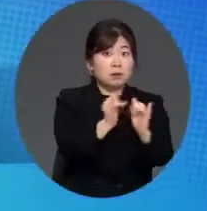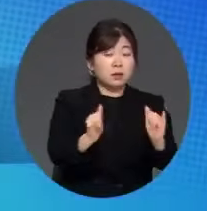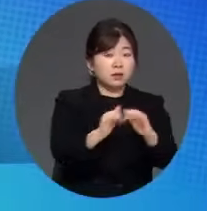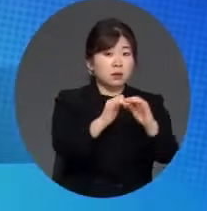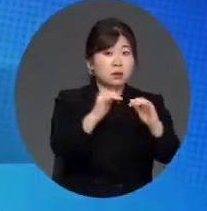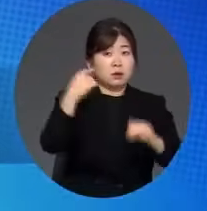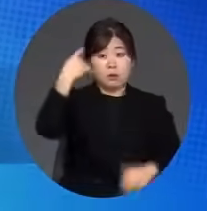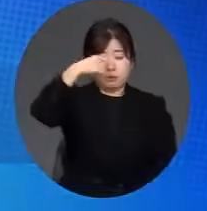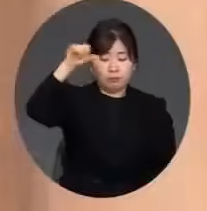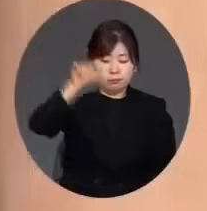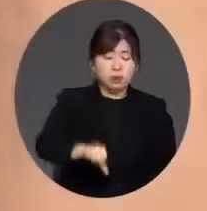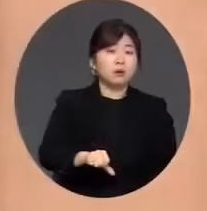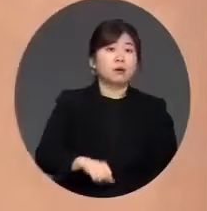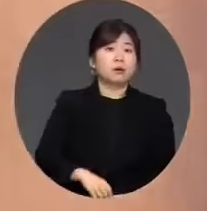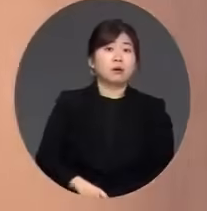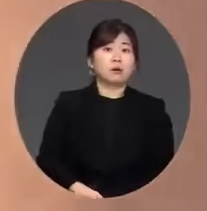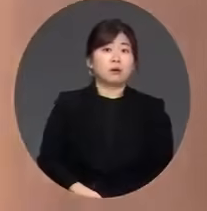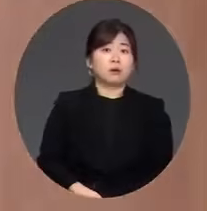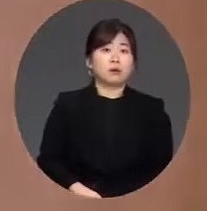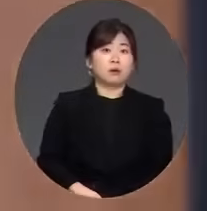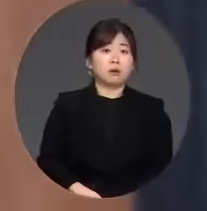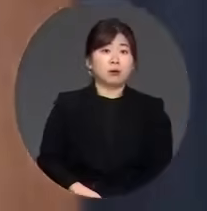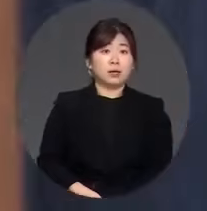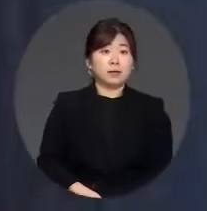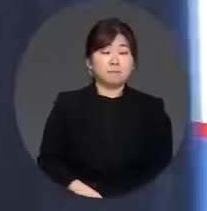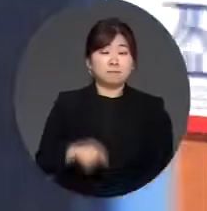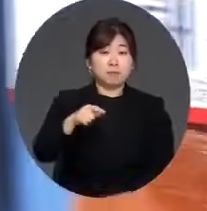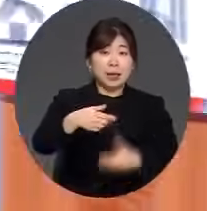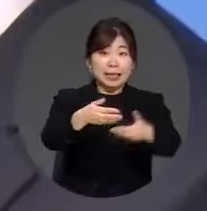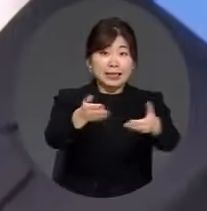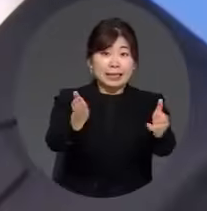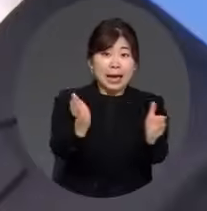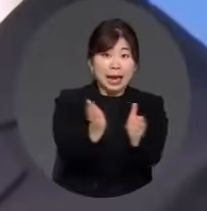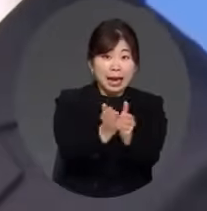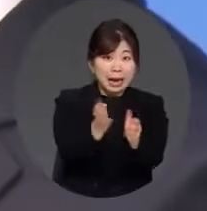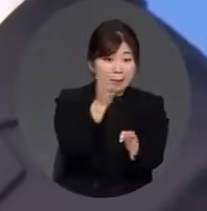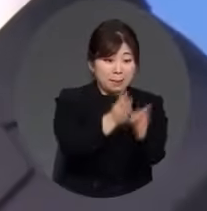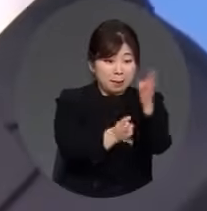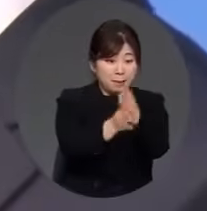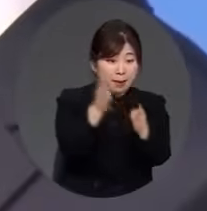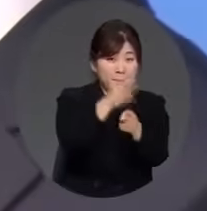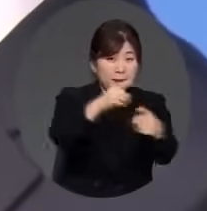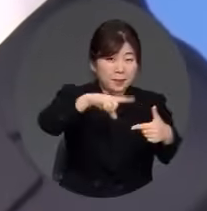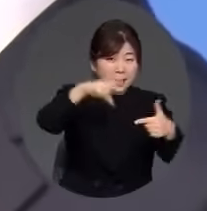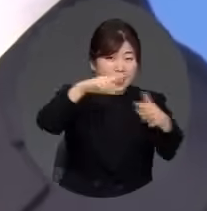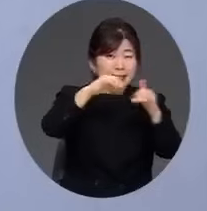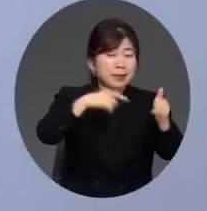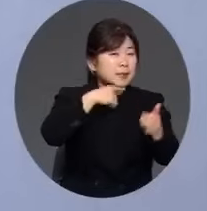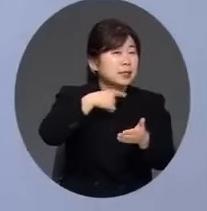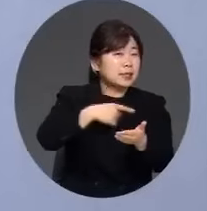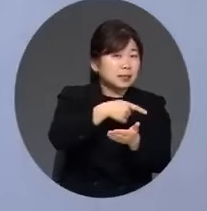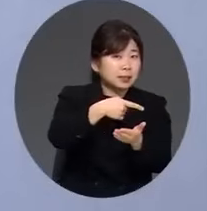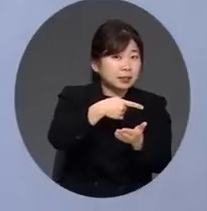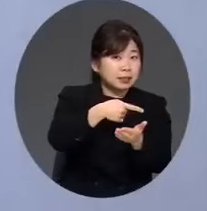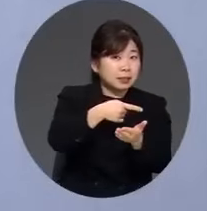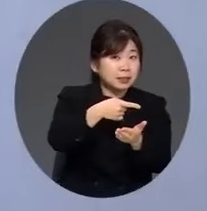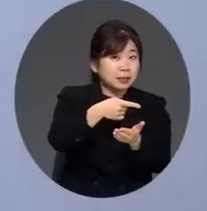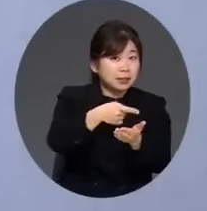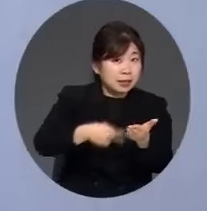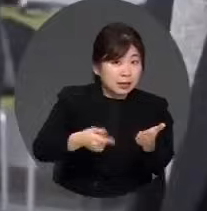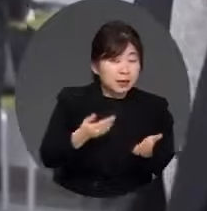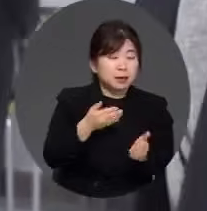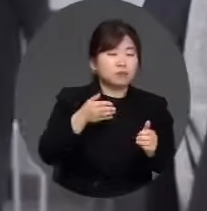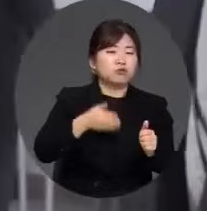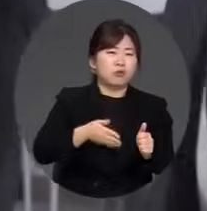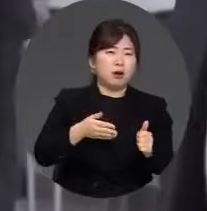많이 상하게 하는 거죠. 당내 중진 희생 요구가 본격화됐다는 분석 속에 김태호, 조혜진 두 의원은